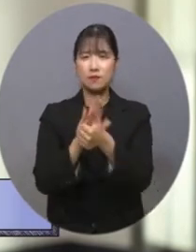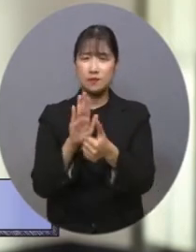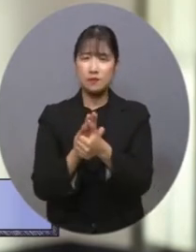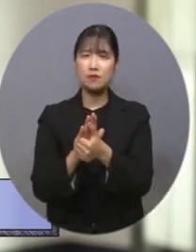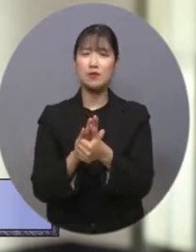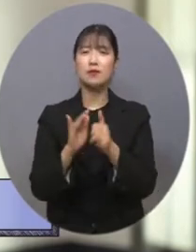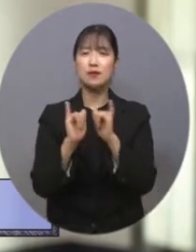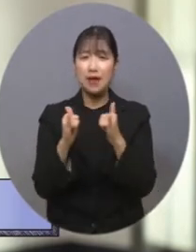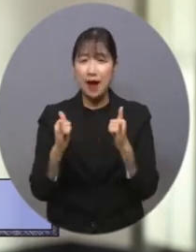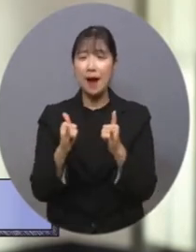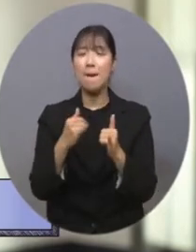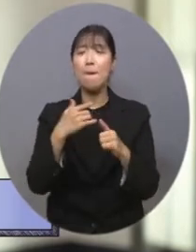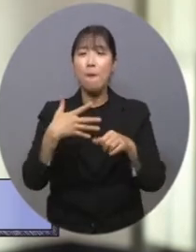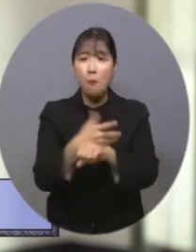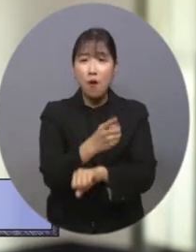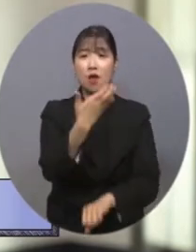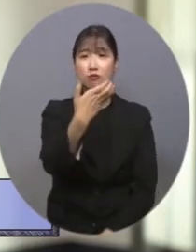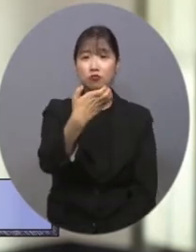인력 외에 95분은 전부